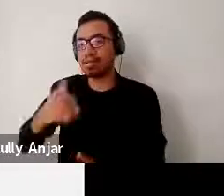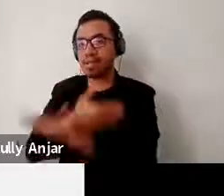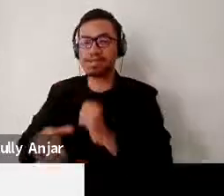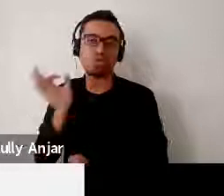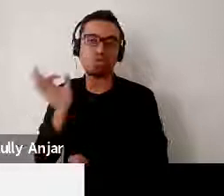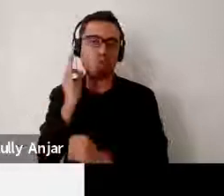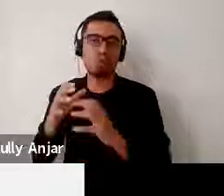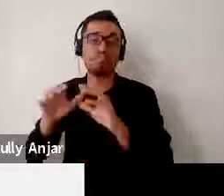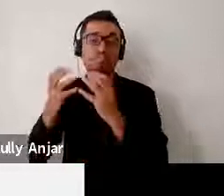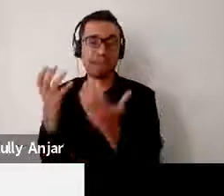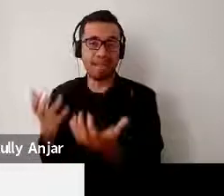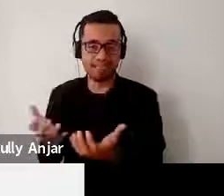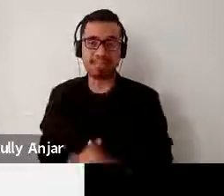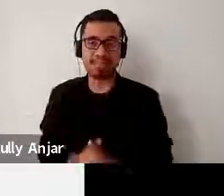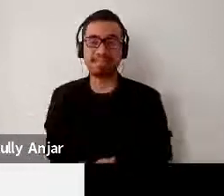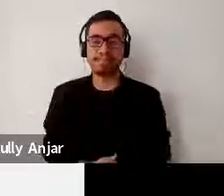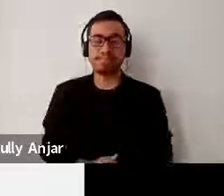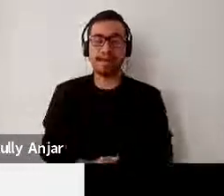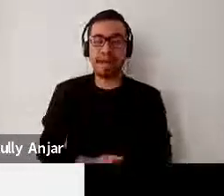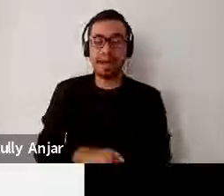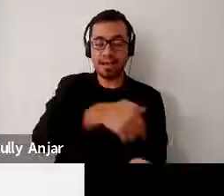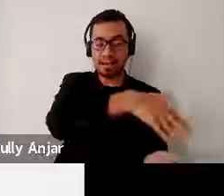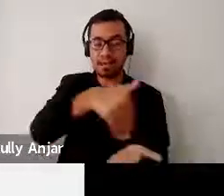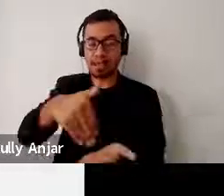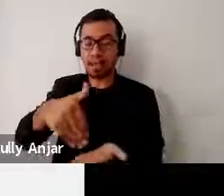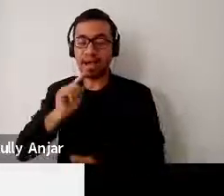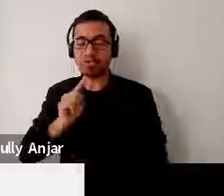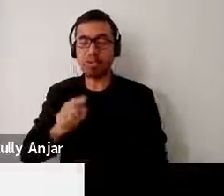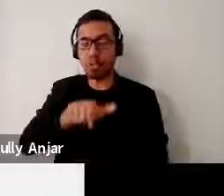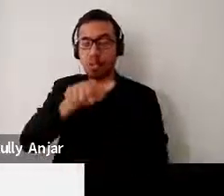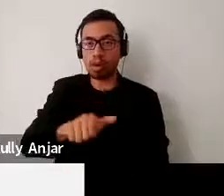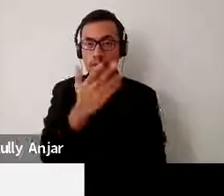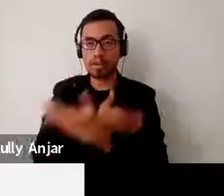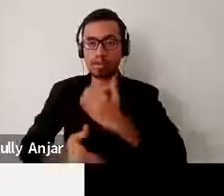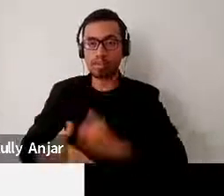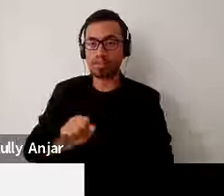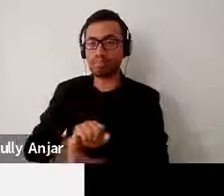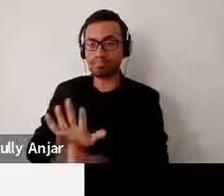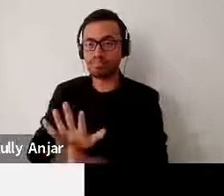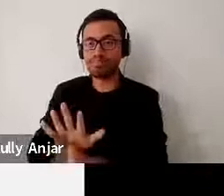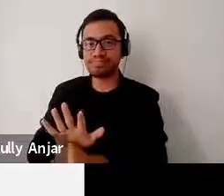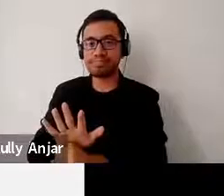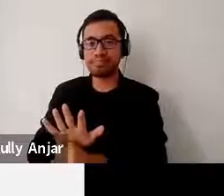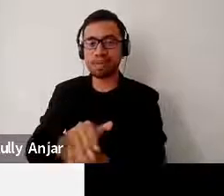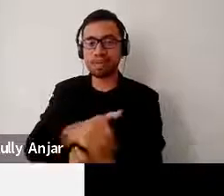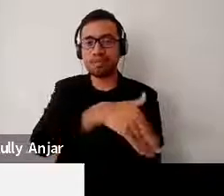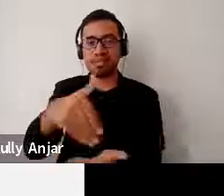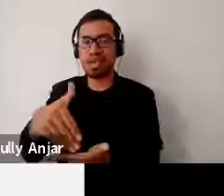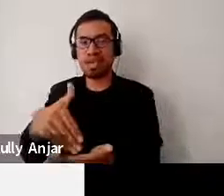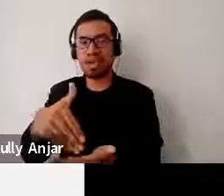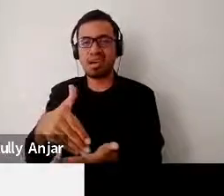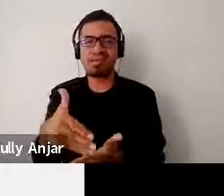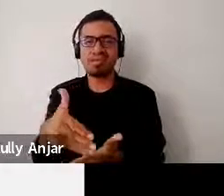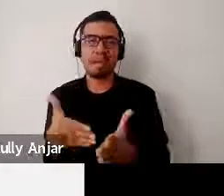pandemi ini memang masih sangat terbatas. Umumnya itu kita bisa menemukan di high income countries, tapi memang untuk low and